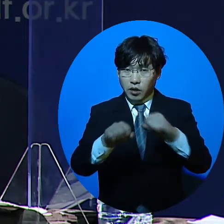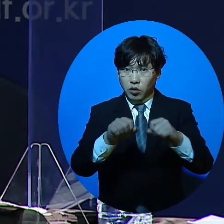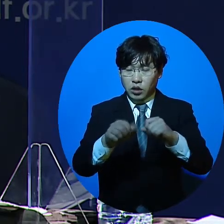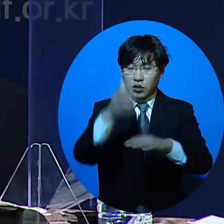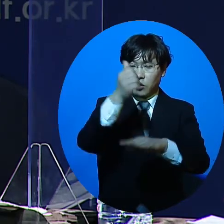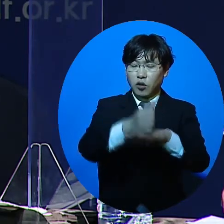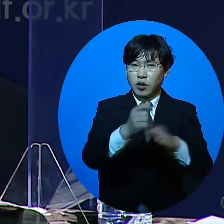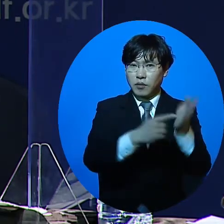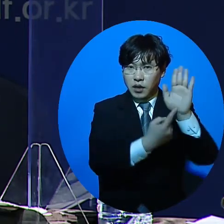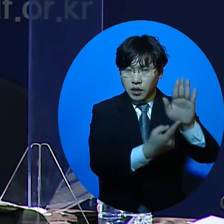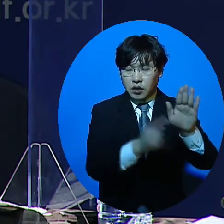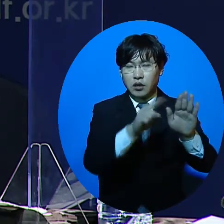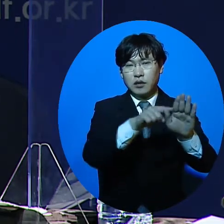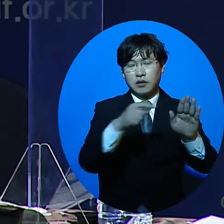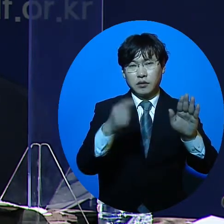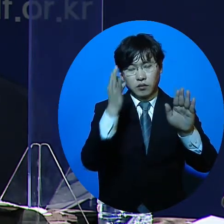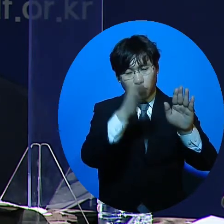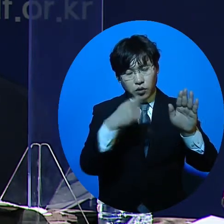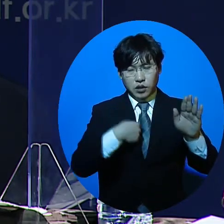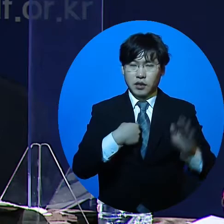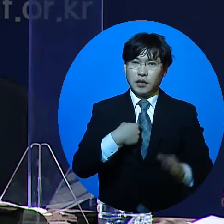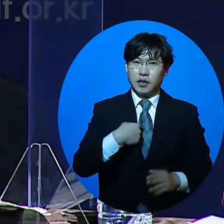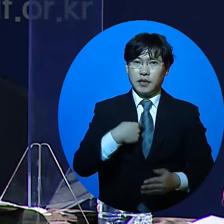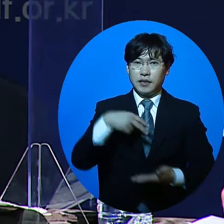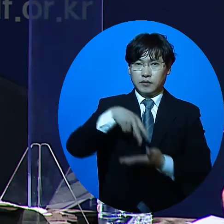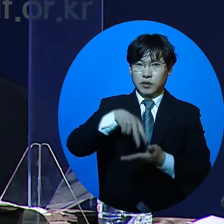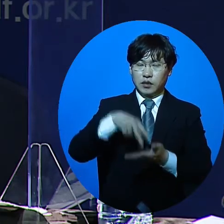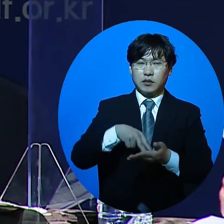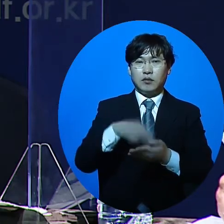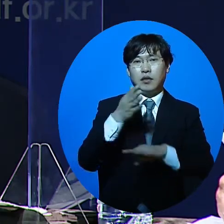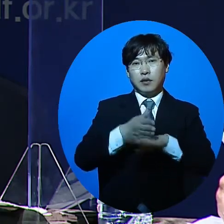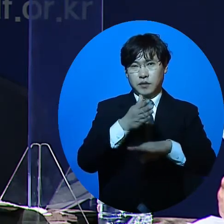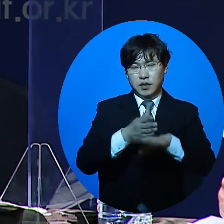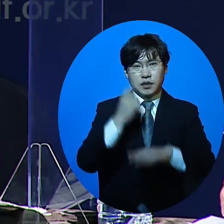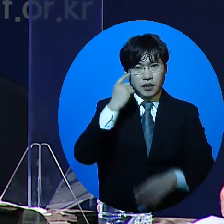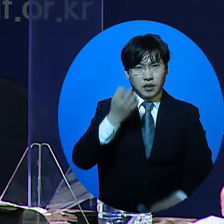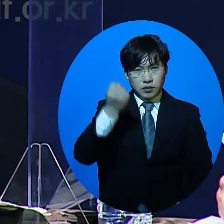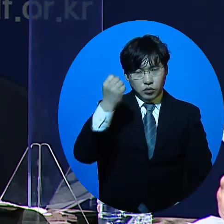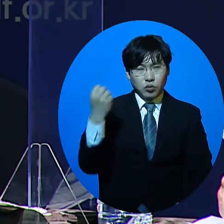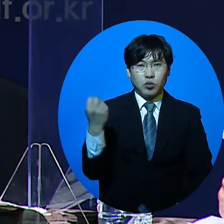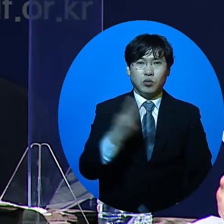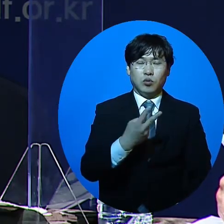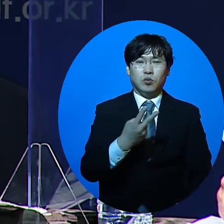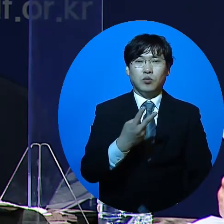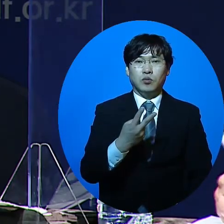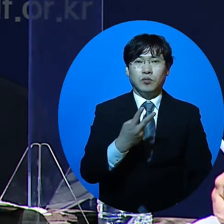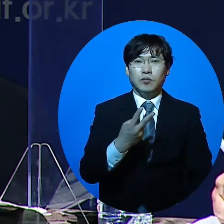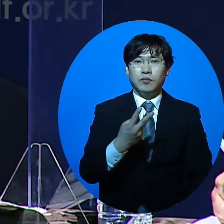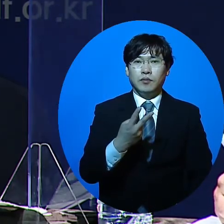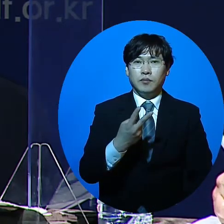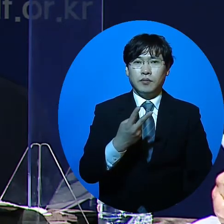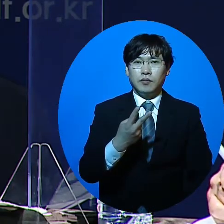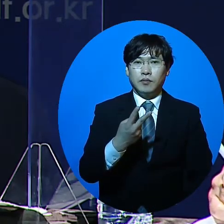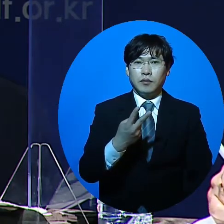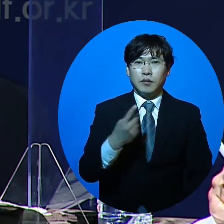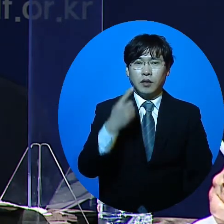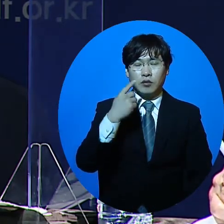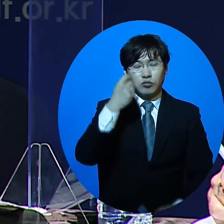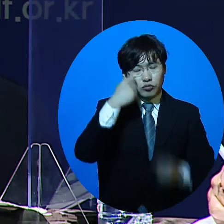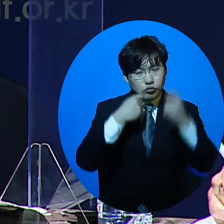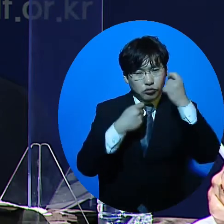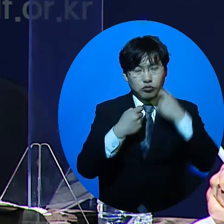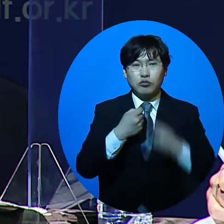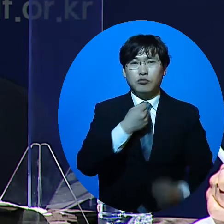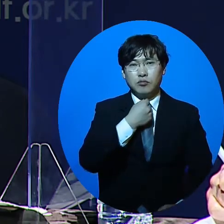것은 저로서는 너무나도 감사드리고 또 정말 코끝이 찡할